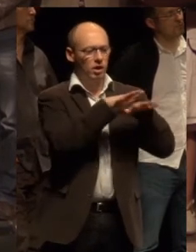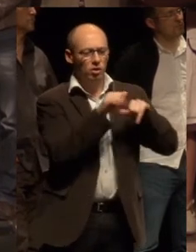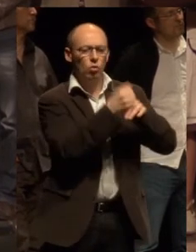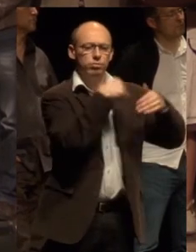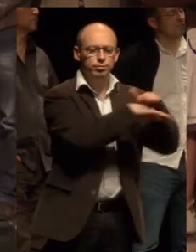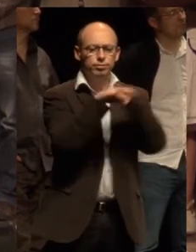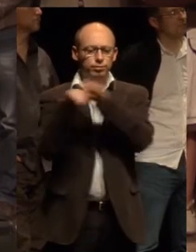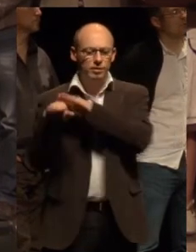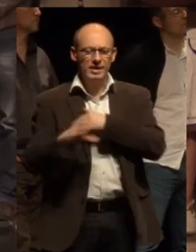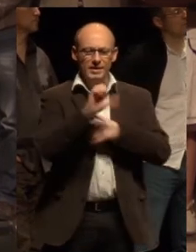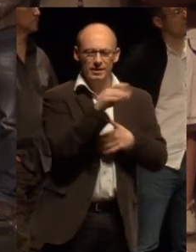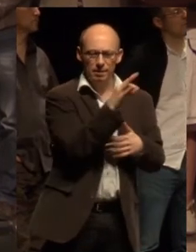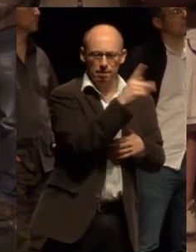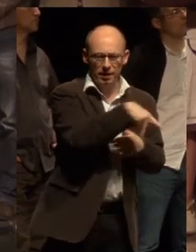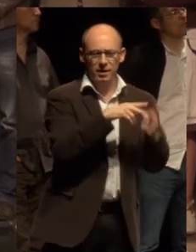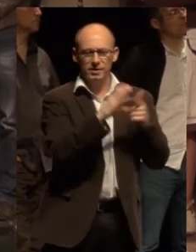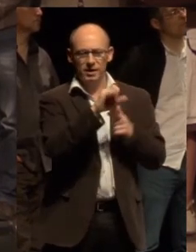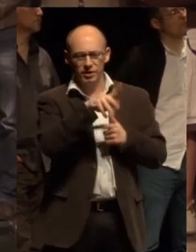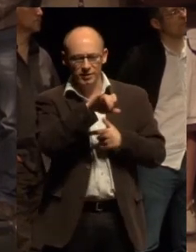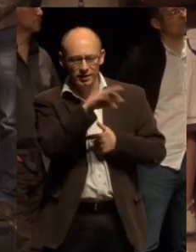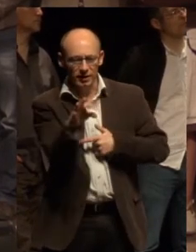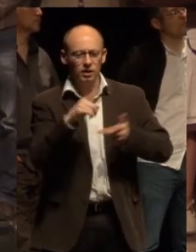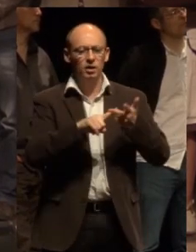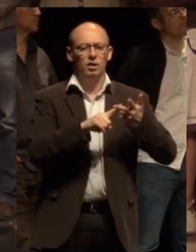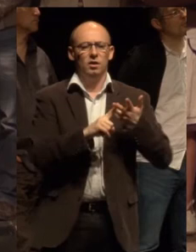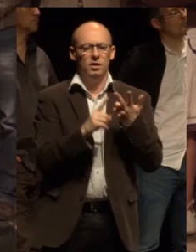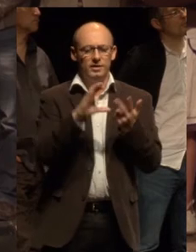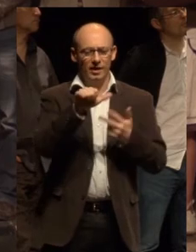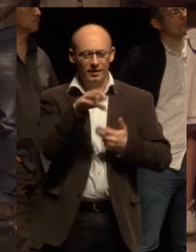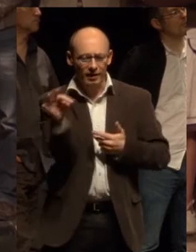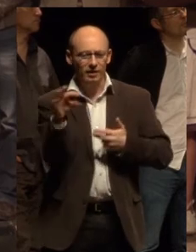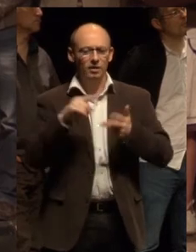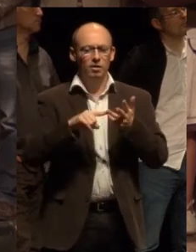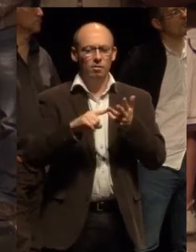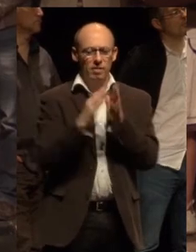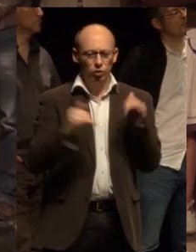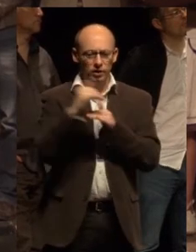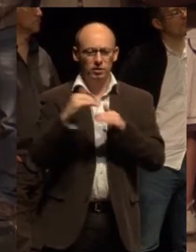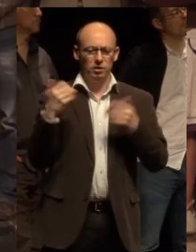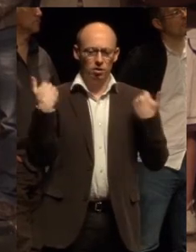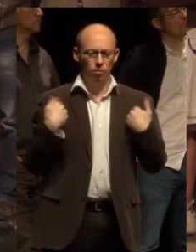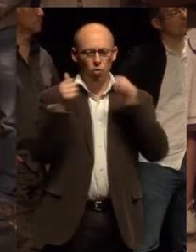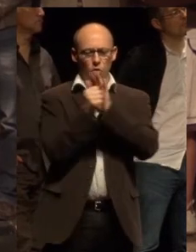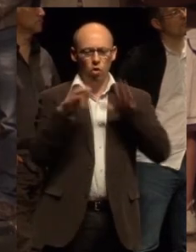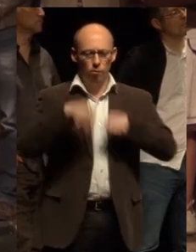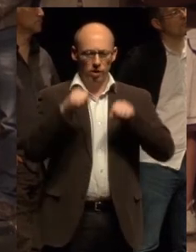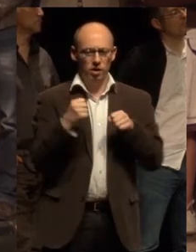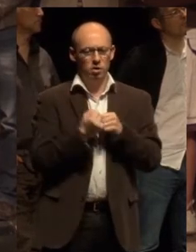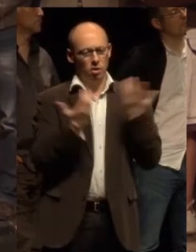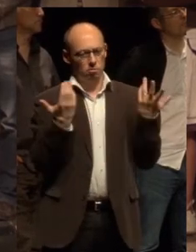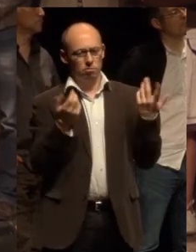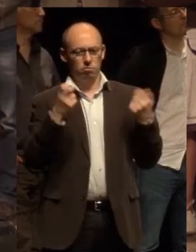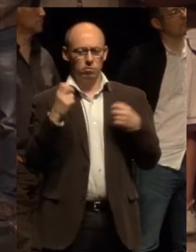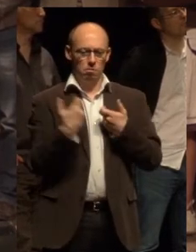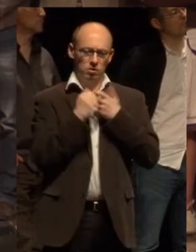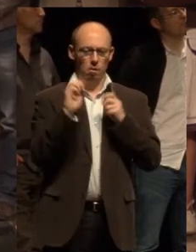refonder, les CTP, les CAP, CHSCT. Je veux que notre majorité en tant qu'employeur soit exemplaire, qu'elle soit